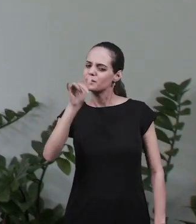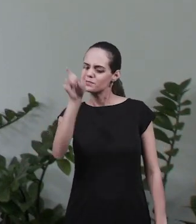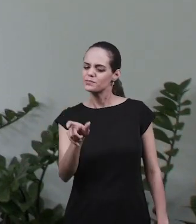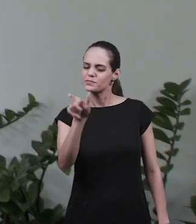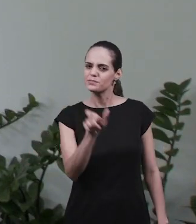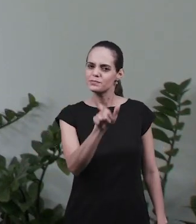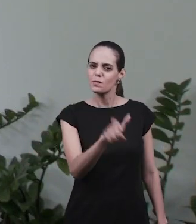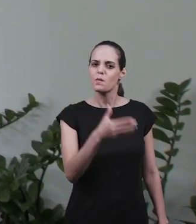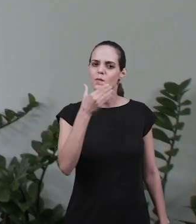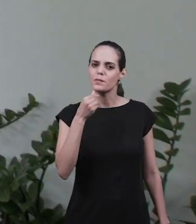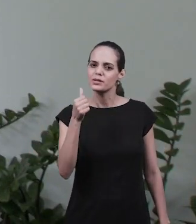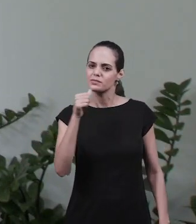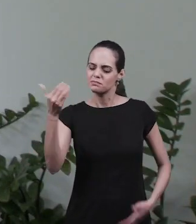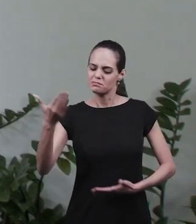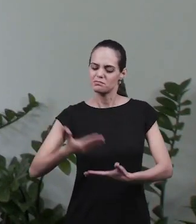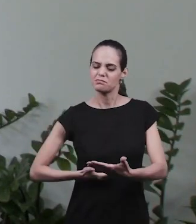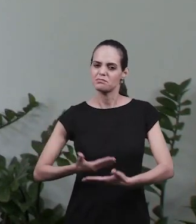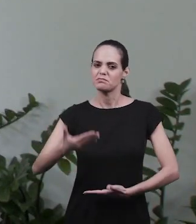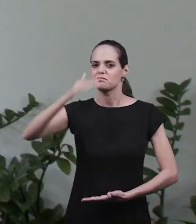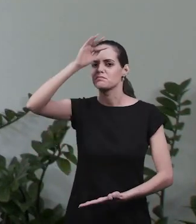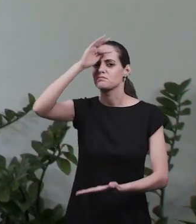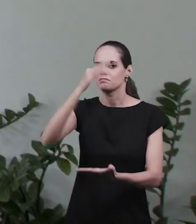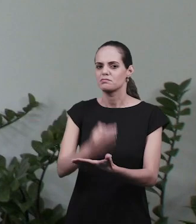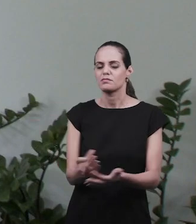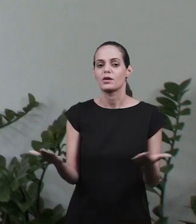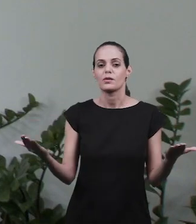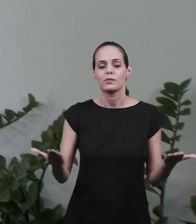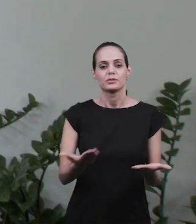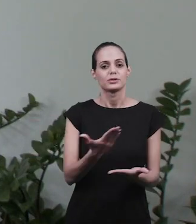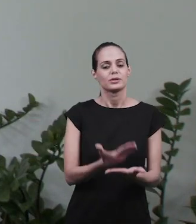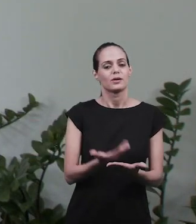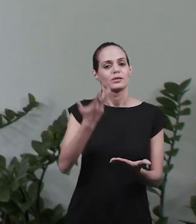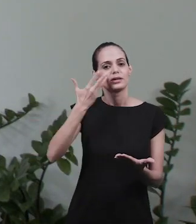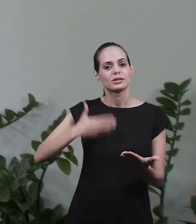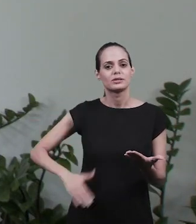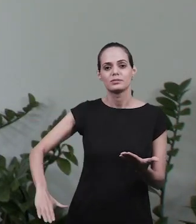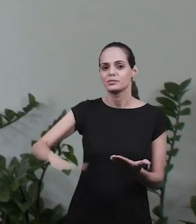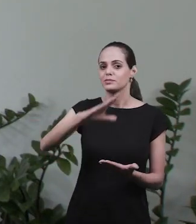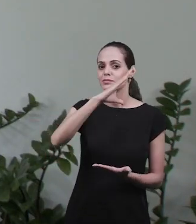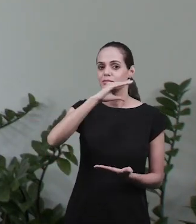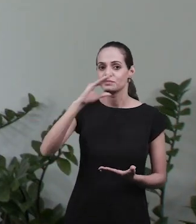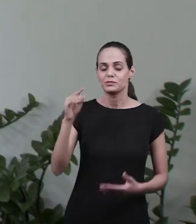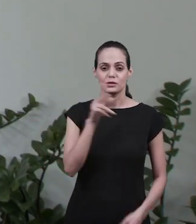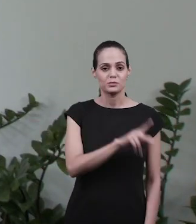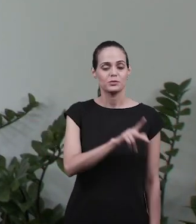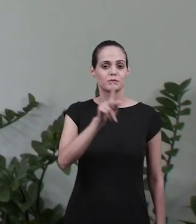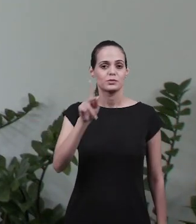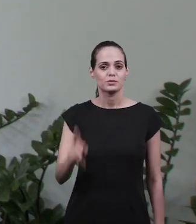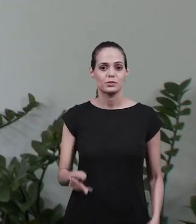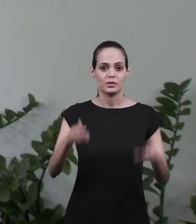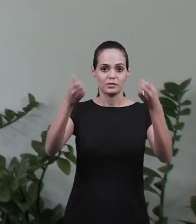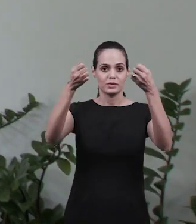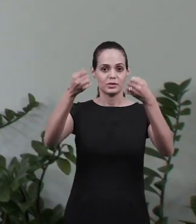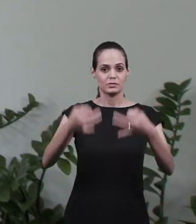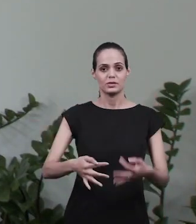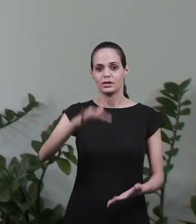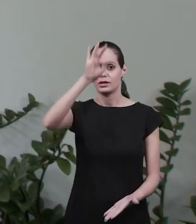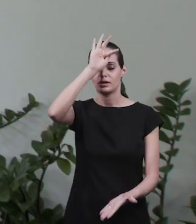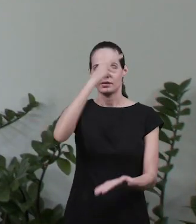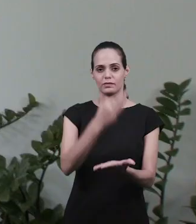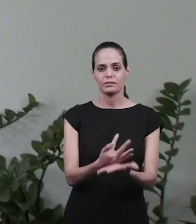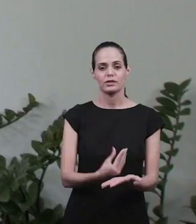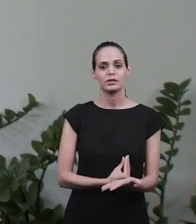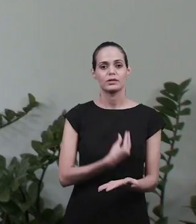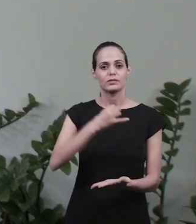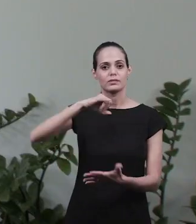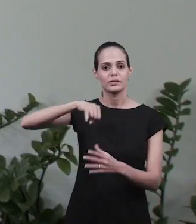dans le volet pour les enfants intermédiaires et adolescents, la professeure Viviane Laya va nous parler sur la foi dans la